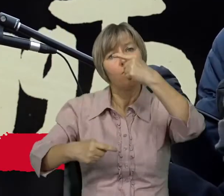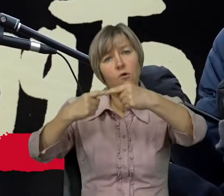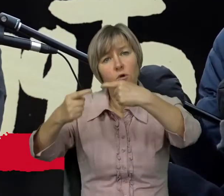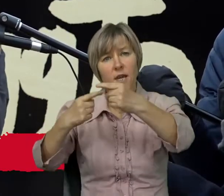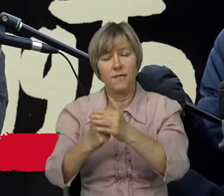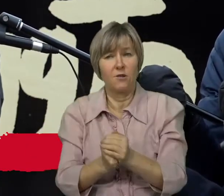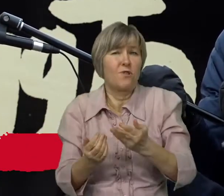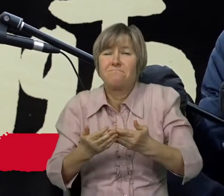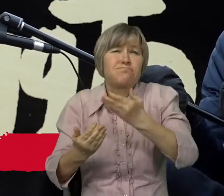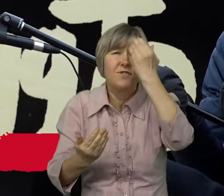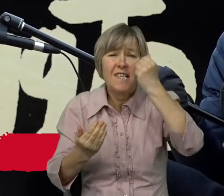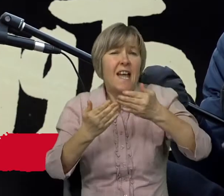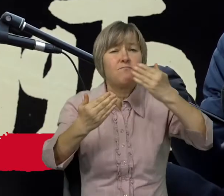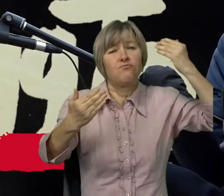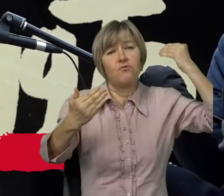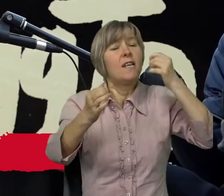tamtej historii,